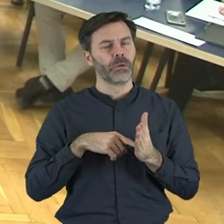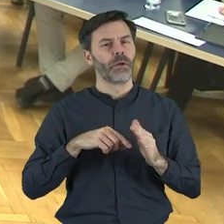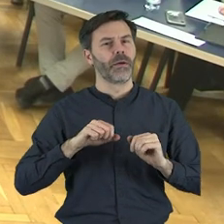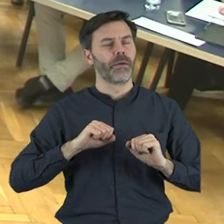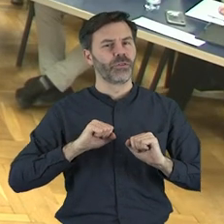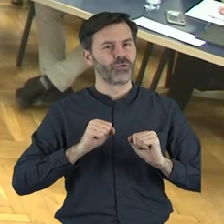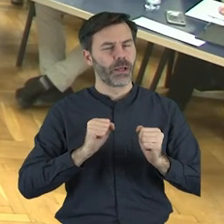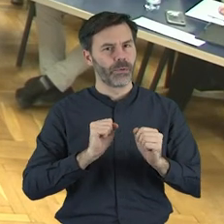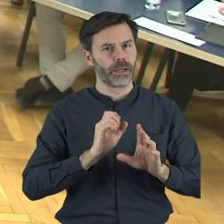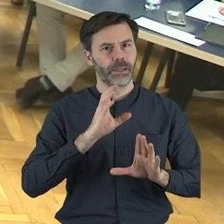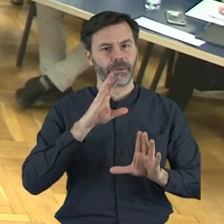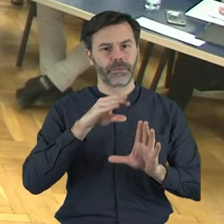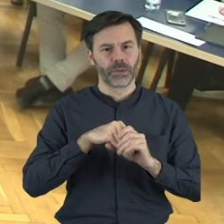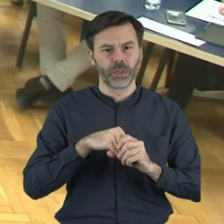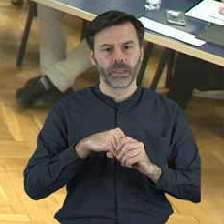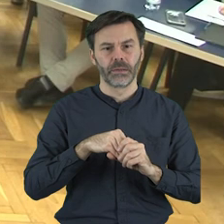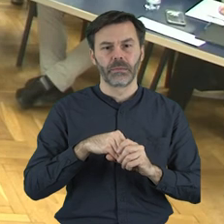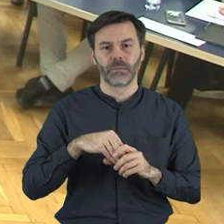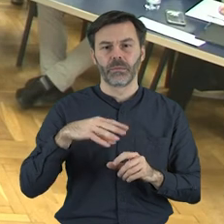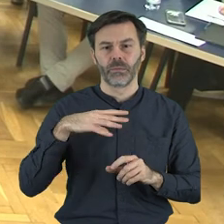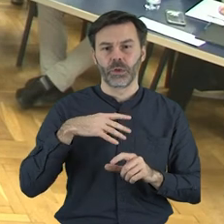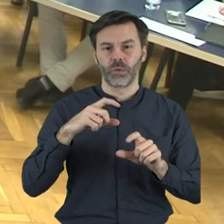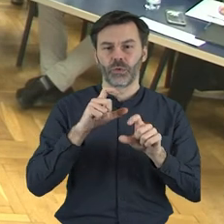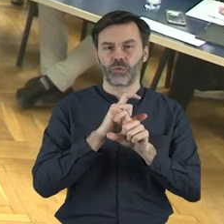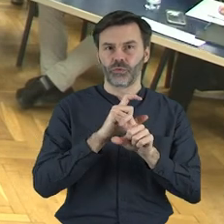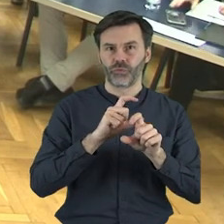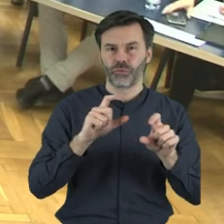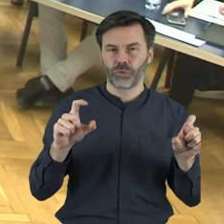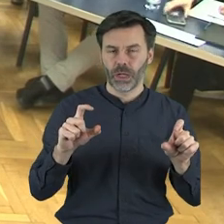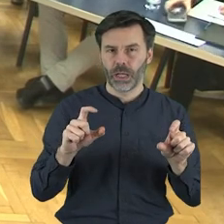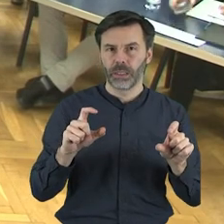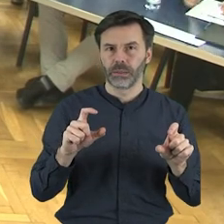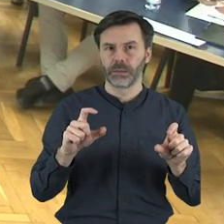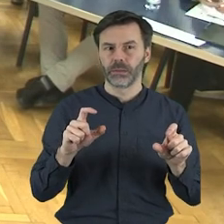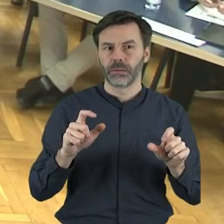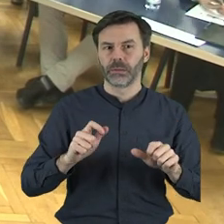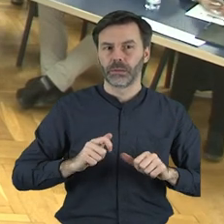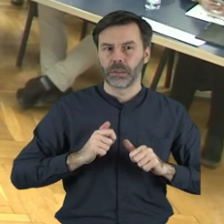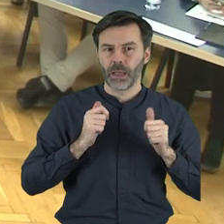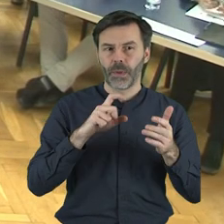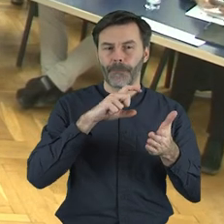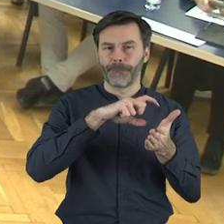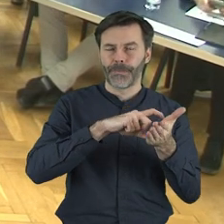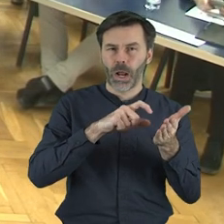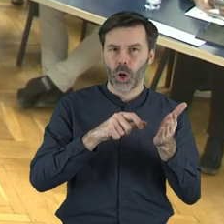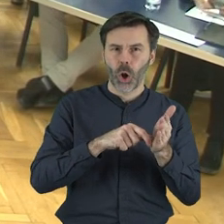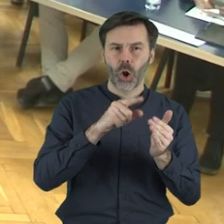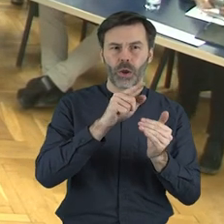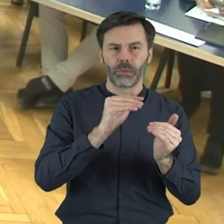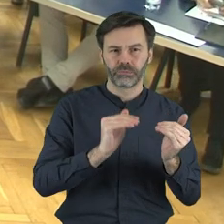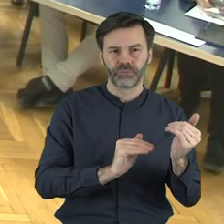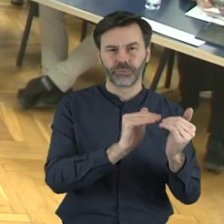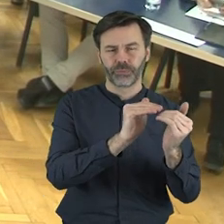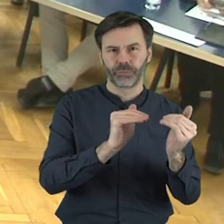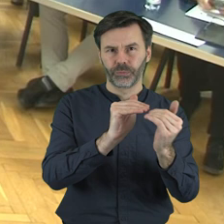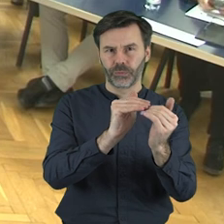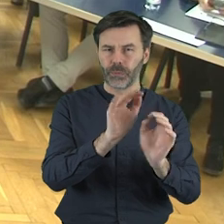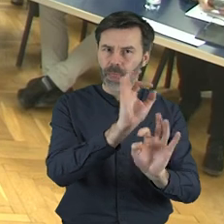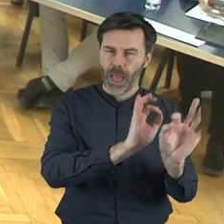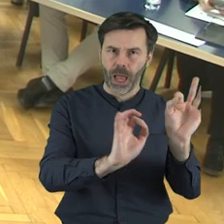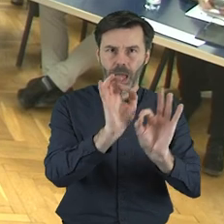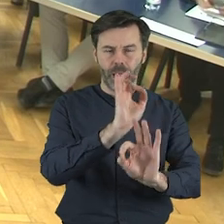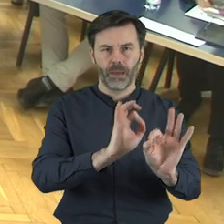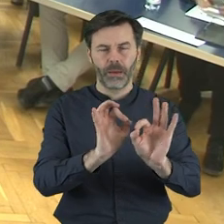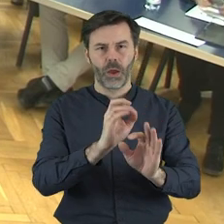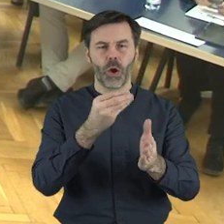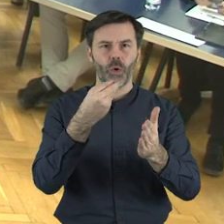przeprowadzenia ewentualnej adaptacji pomieszczeń, zakupu, uruchomienia sprzętu, pozyskania i